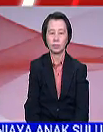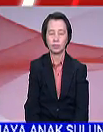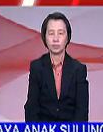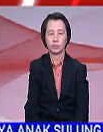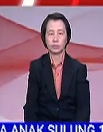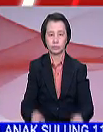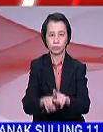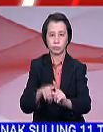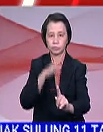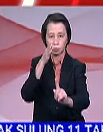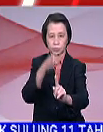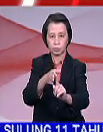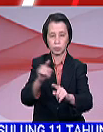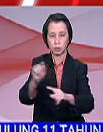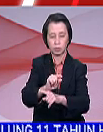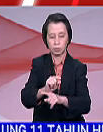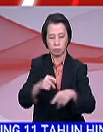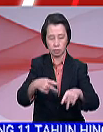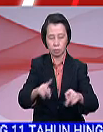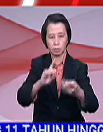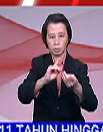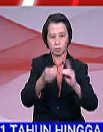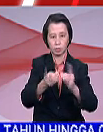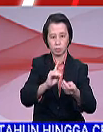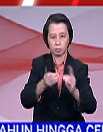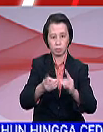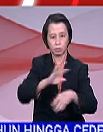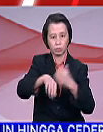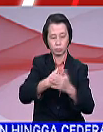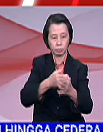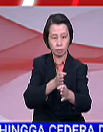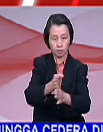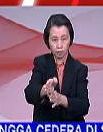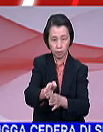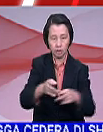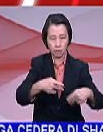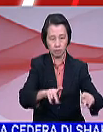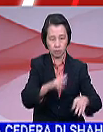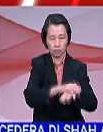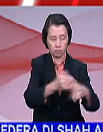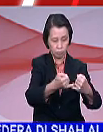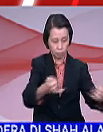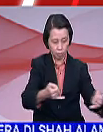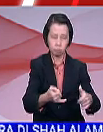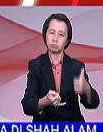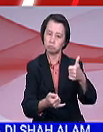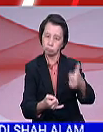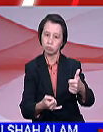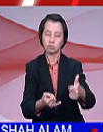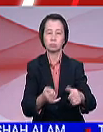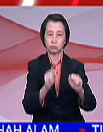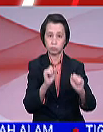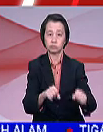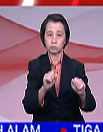Seiring ke arah penggunaan platform digital dalam semua sektor, platform dalam talian ternyata efektif